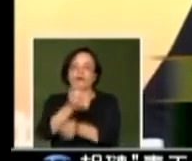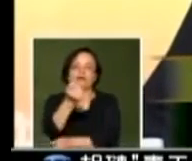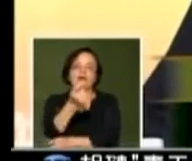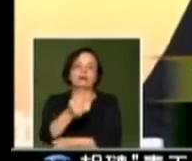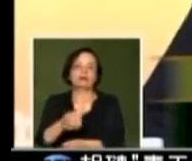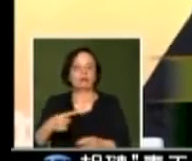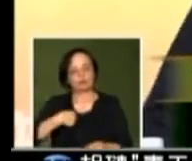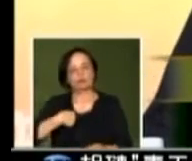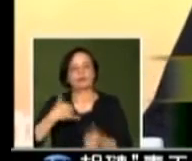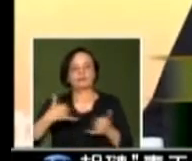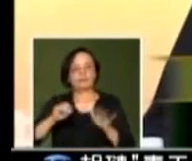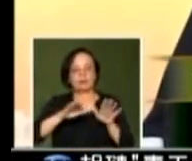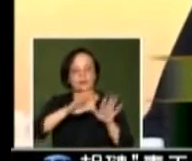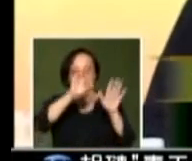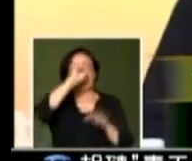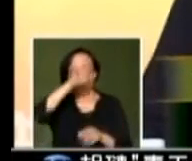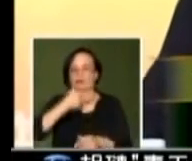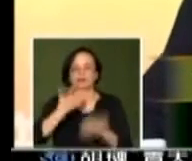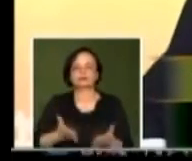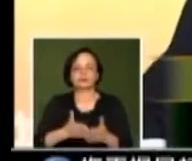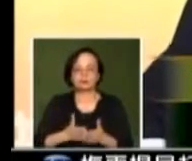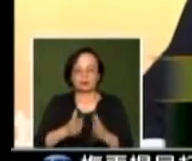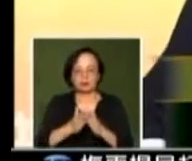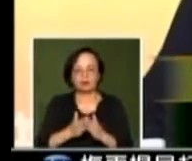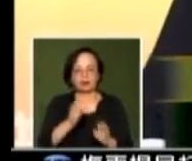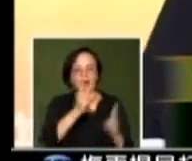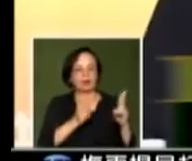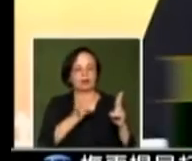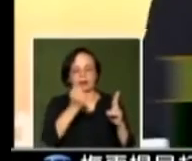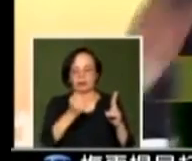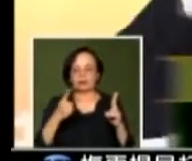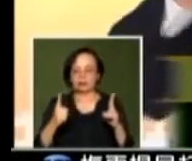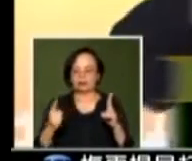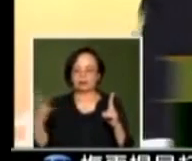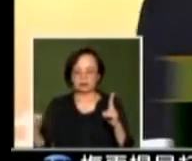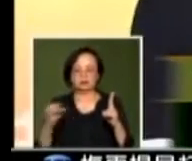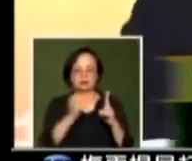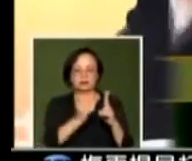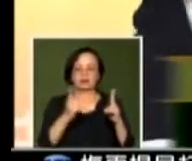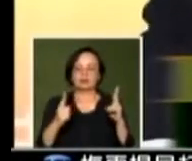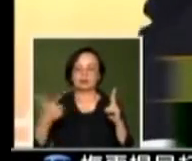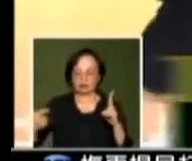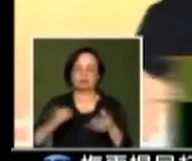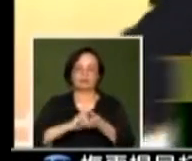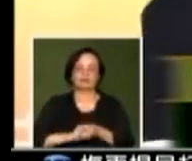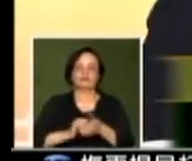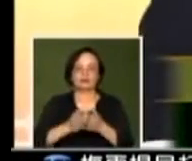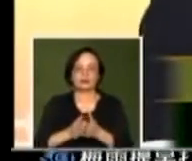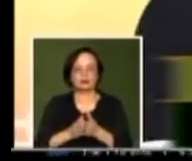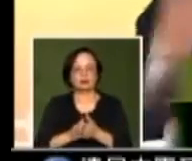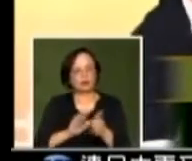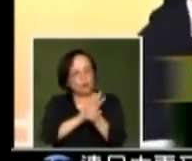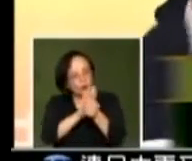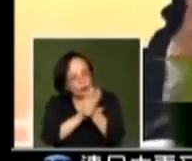以我们很重要，所以我们要赢2014，我们要因为2014，因为2016，我们必须跟他不一样，就是我们真的要在乎人民